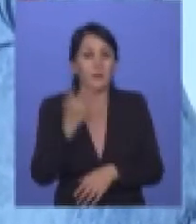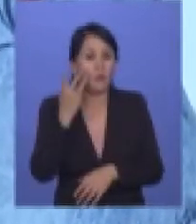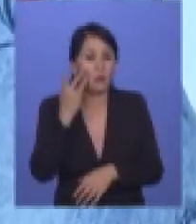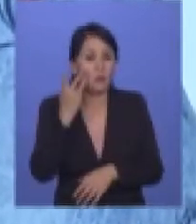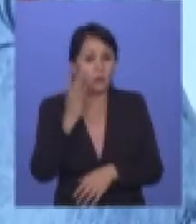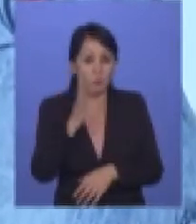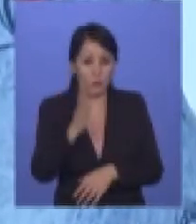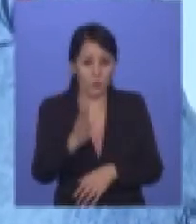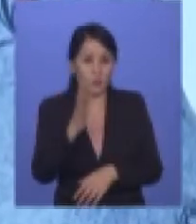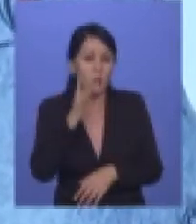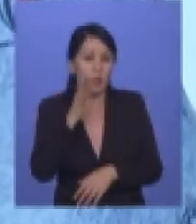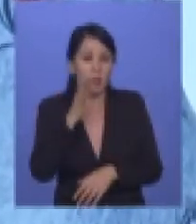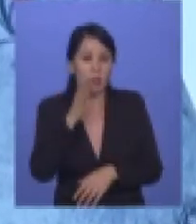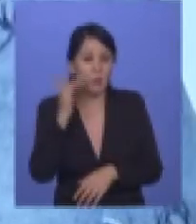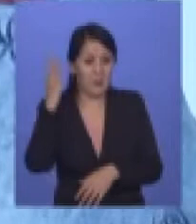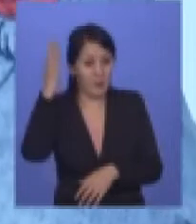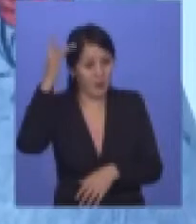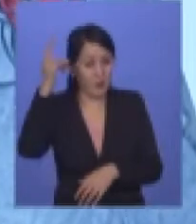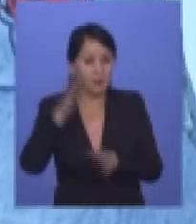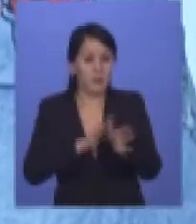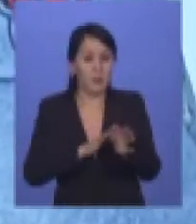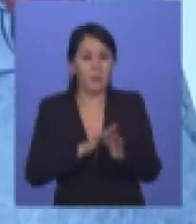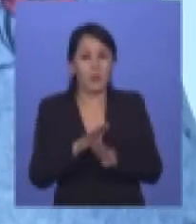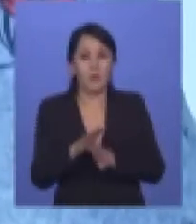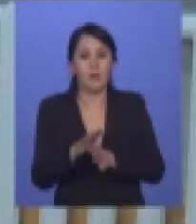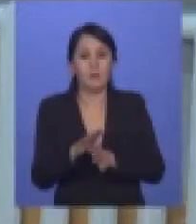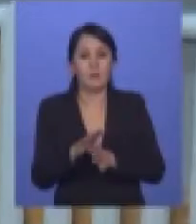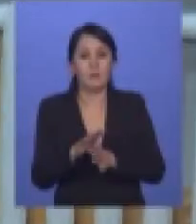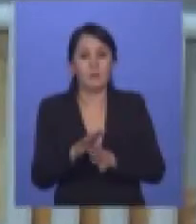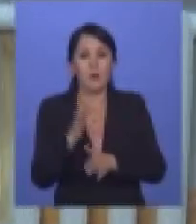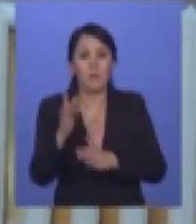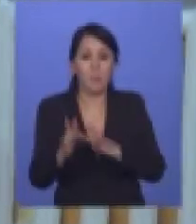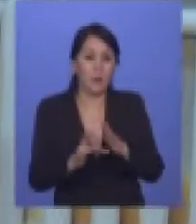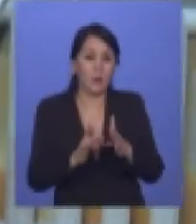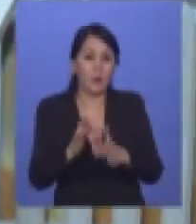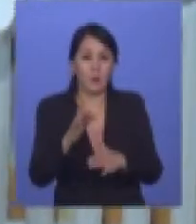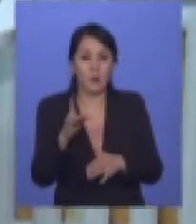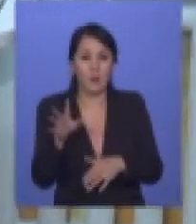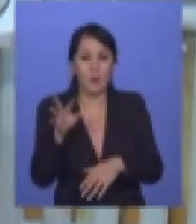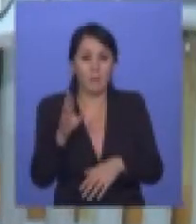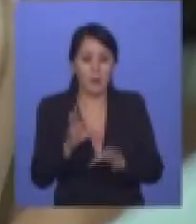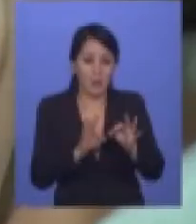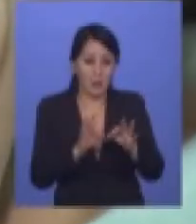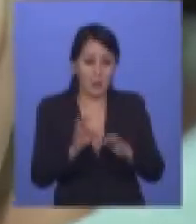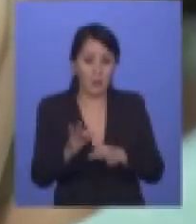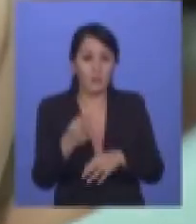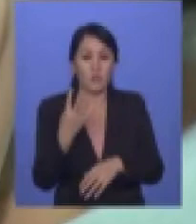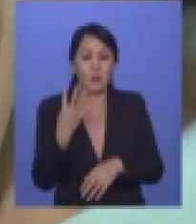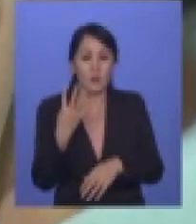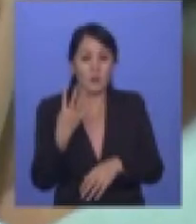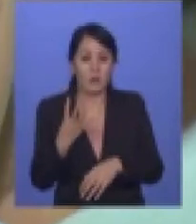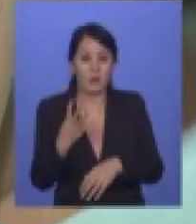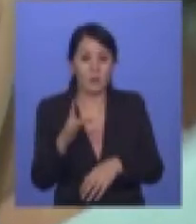Әрқашанда алда болсын. Армандаған армандарына жете берсін. Орталықта офтальмология саласындағы 4 жоғары білікті